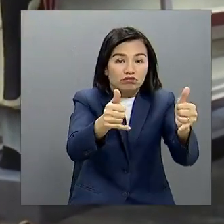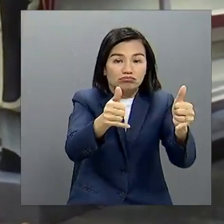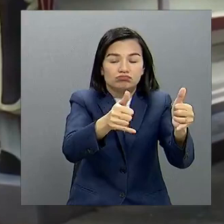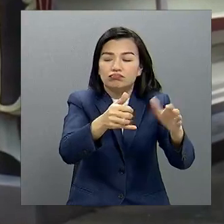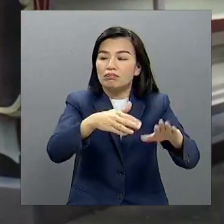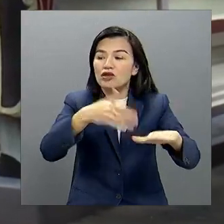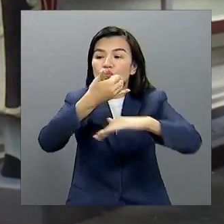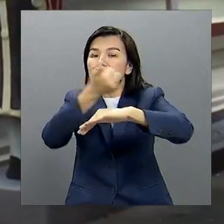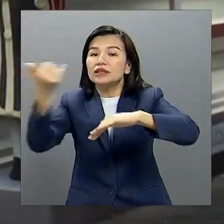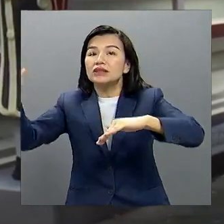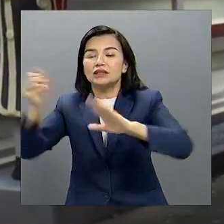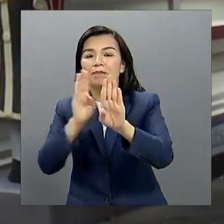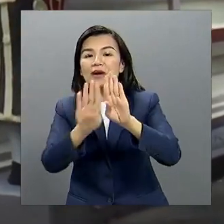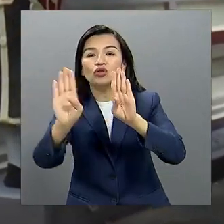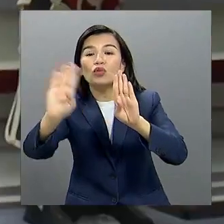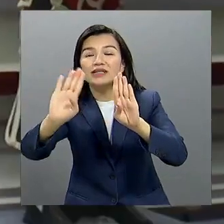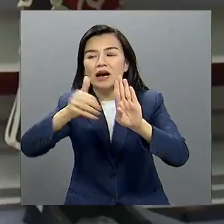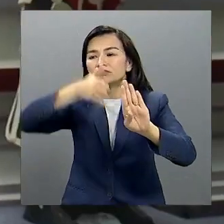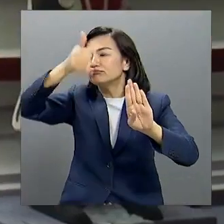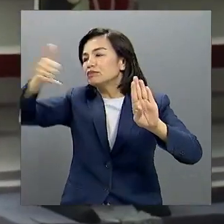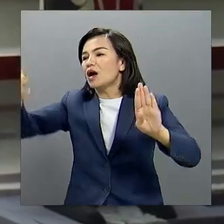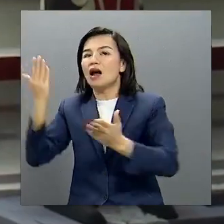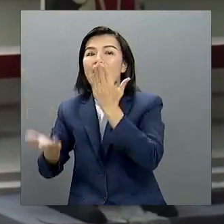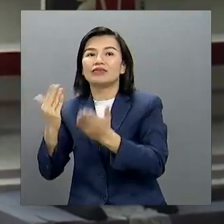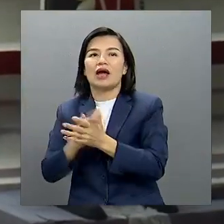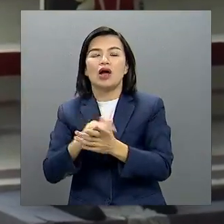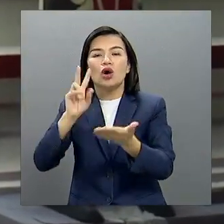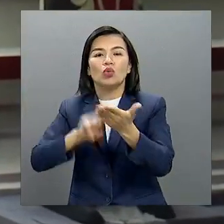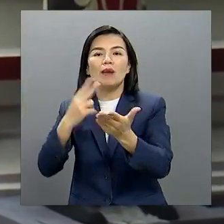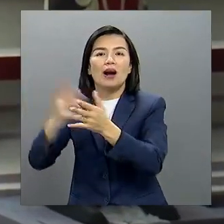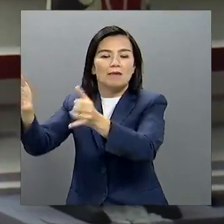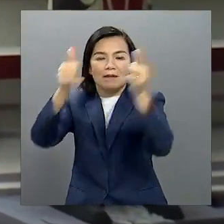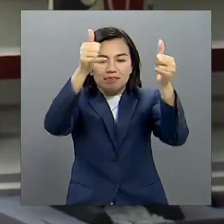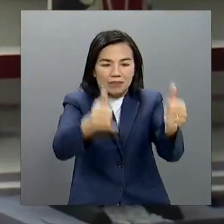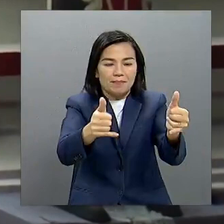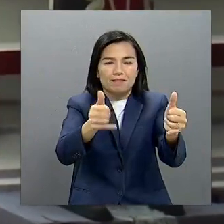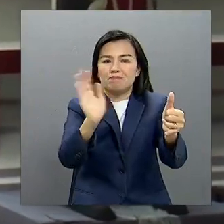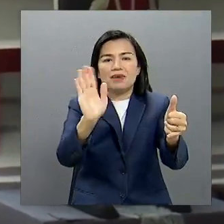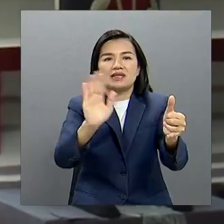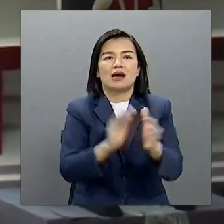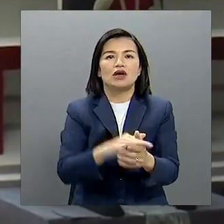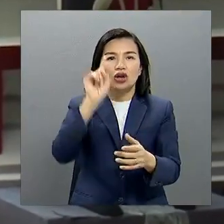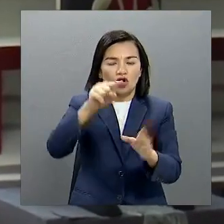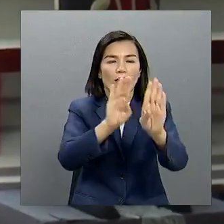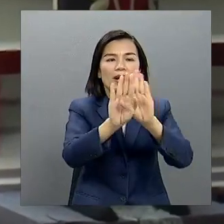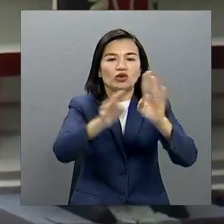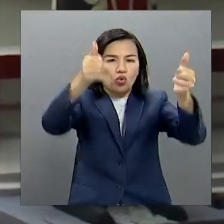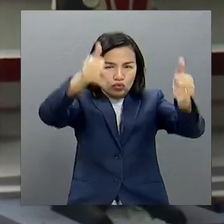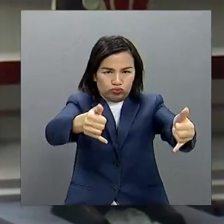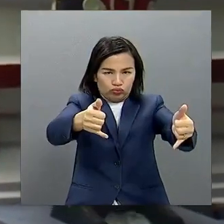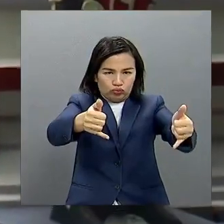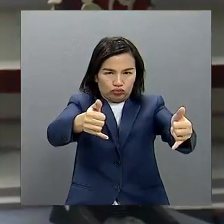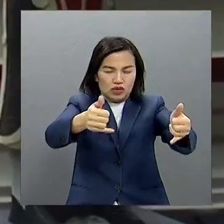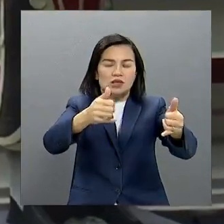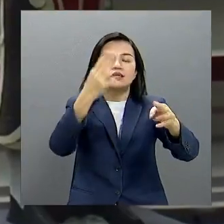าช่องทางต่างๆที่ได้พูดไปเนี่ยจะไม่ถือว่าเป็นทวารบานเนี่ยคือต้องตั้งอยู่หน้าประตู ต้องตั้งอยู่หน้าประตูถึงจะเรียกว่าทวารบาน